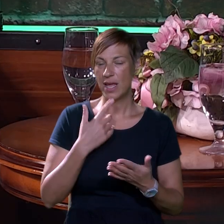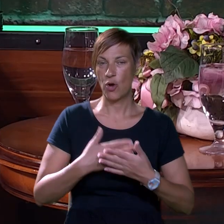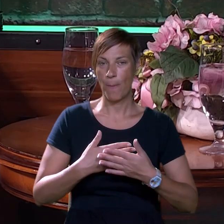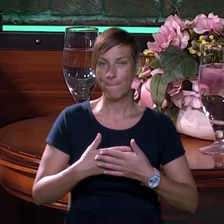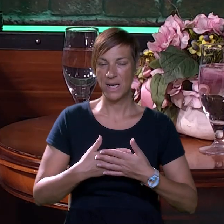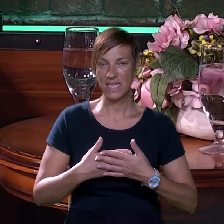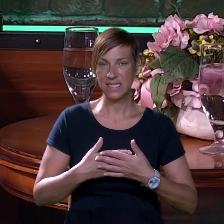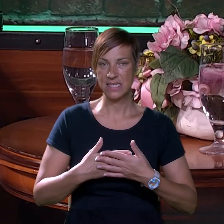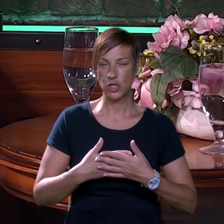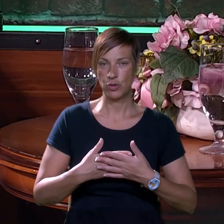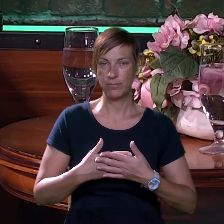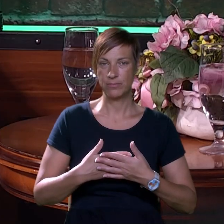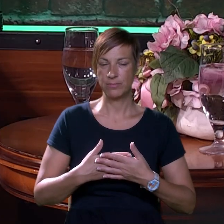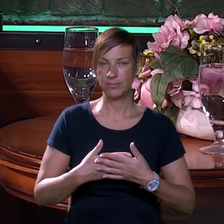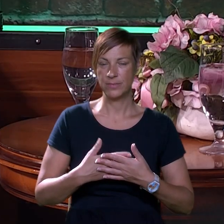tako bliskome